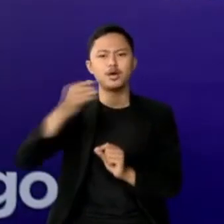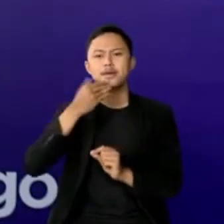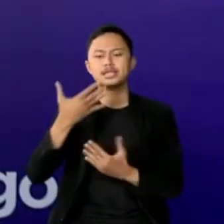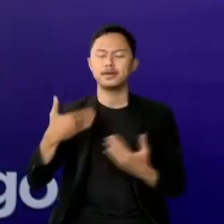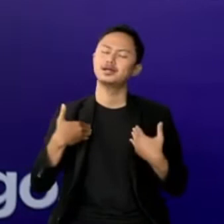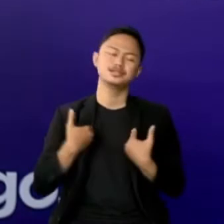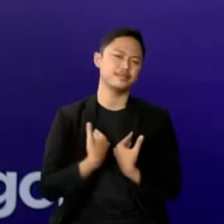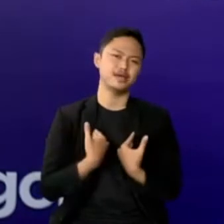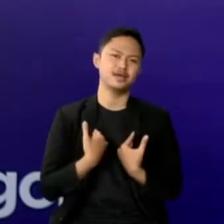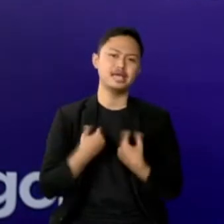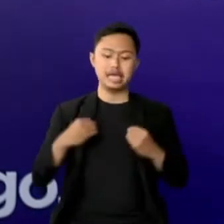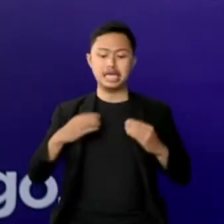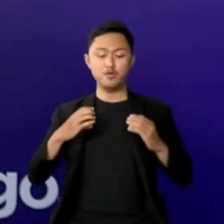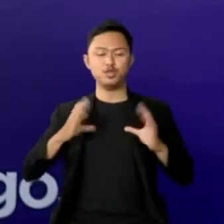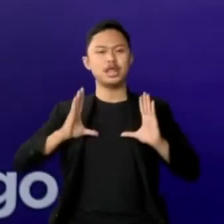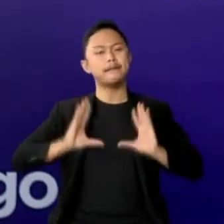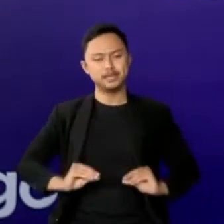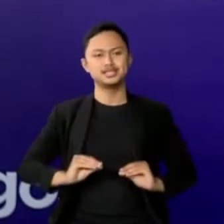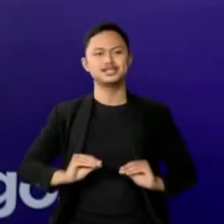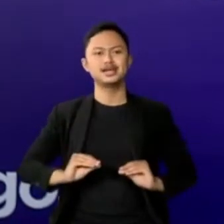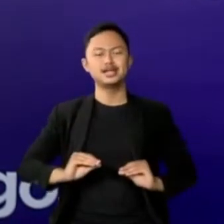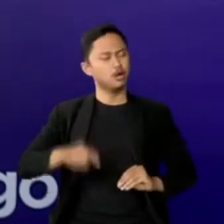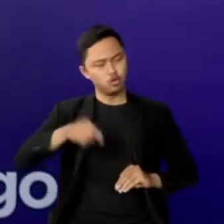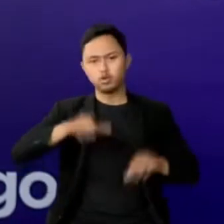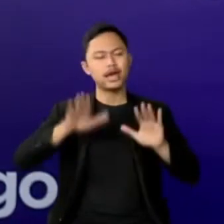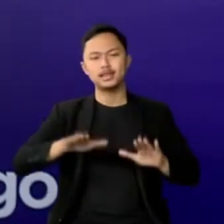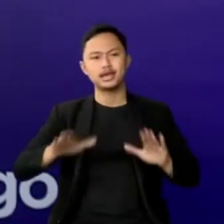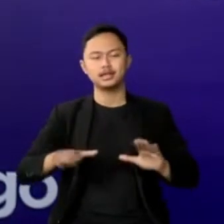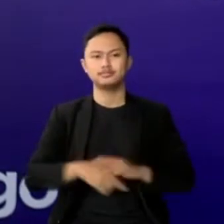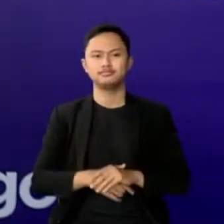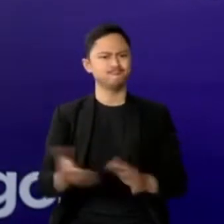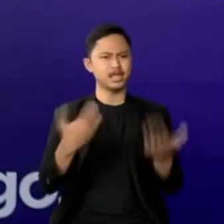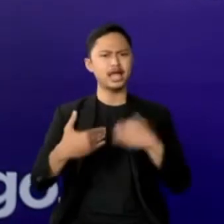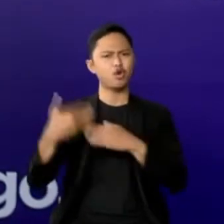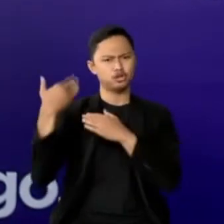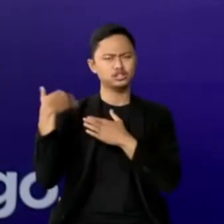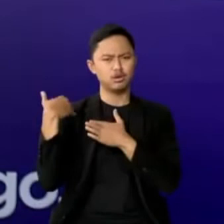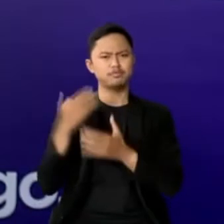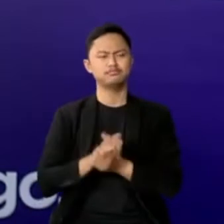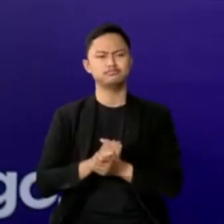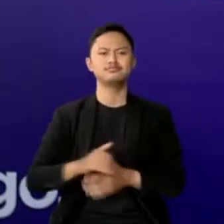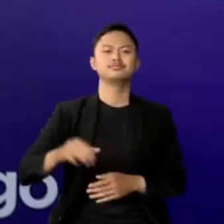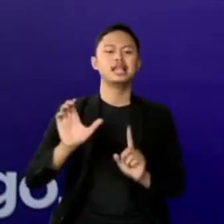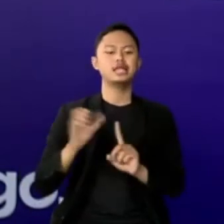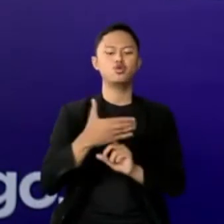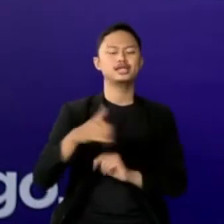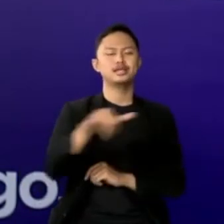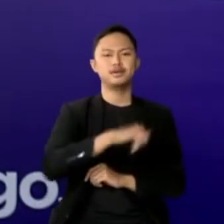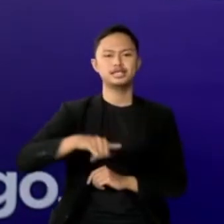lelahnya imunitasnya turun dan ini berbahaya untuk semua orang jadi marilah kita bertanggung jawab kita saling melindungi